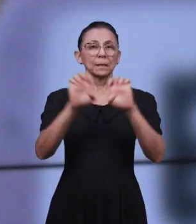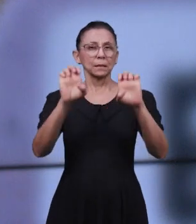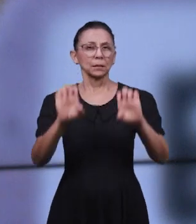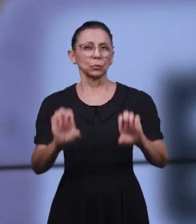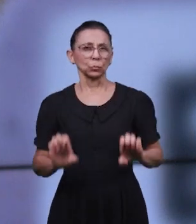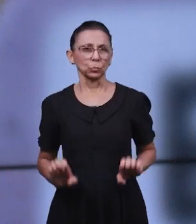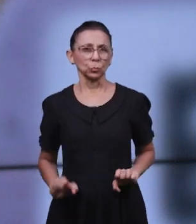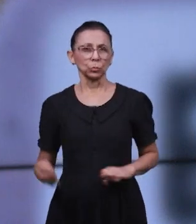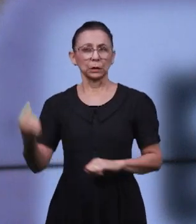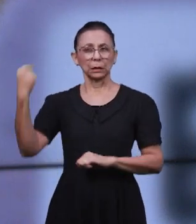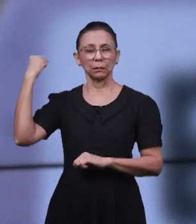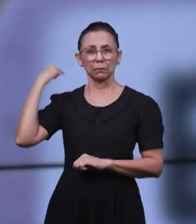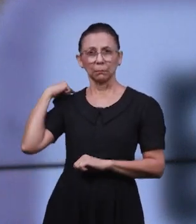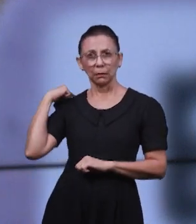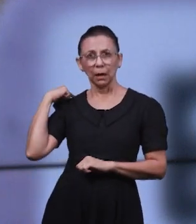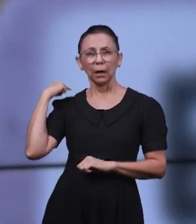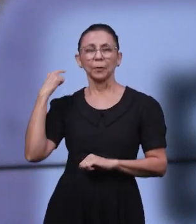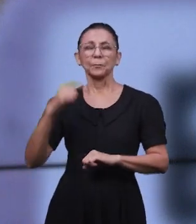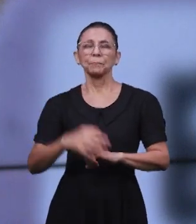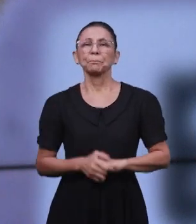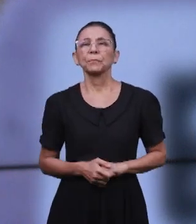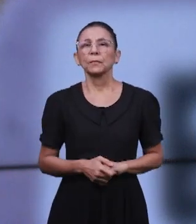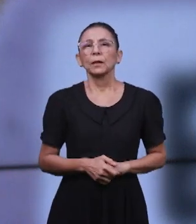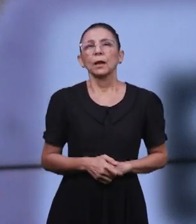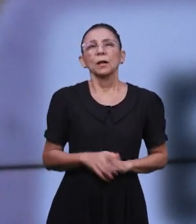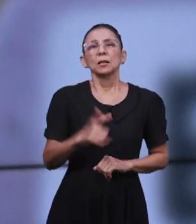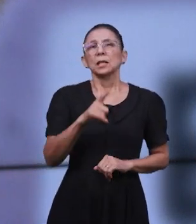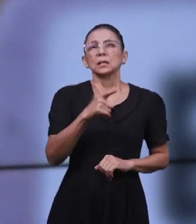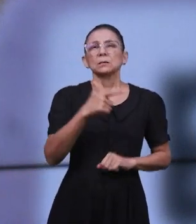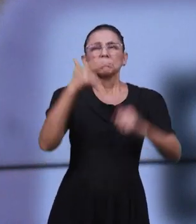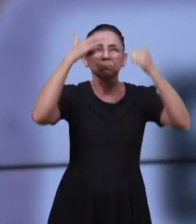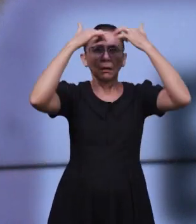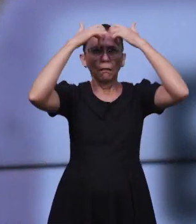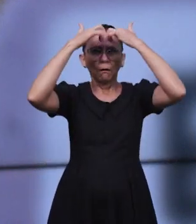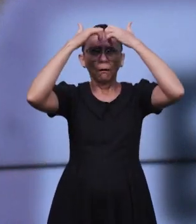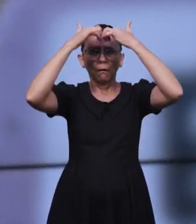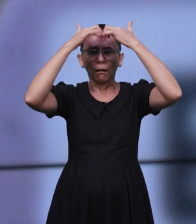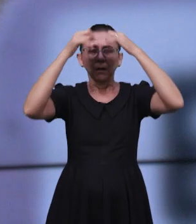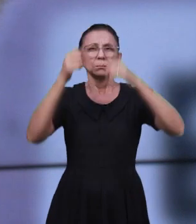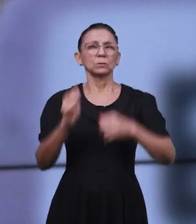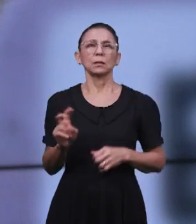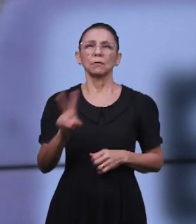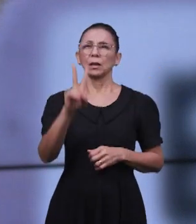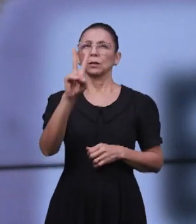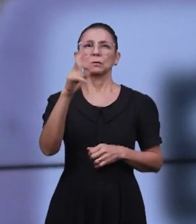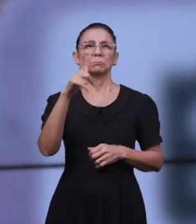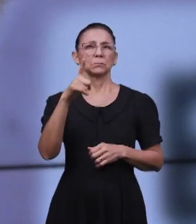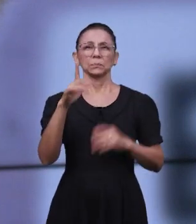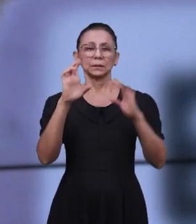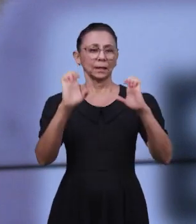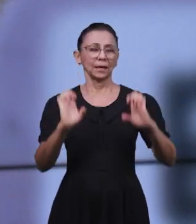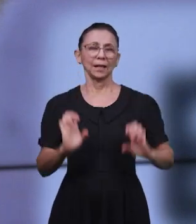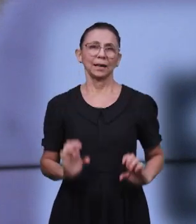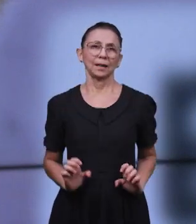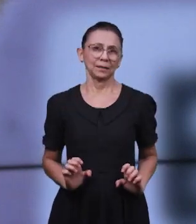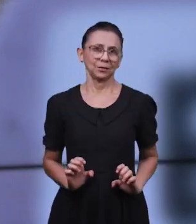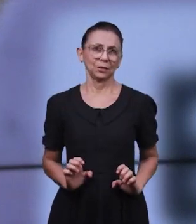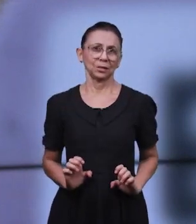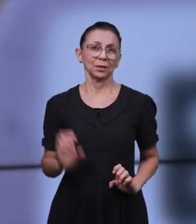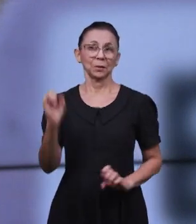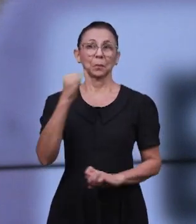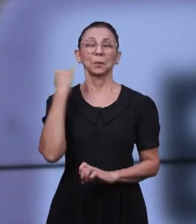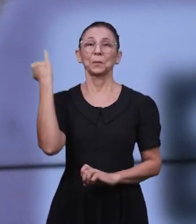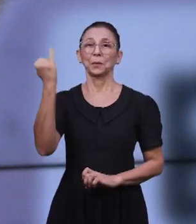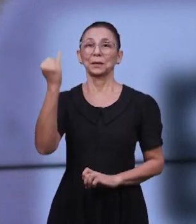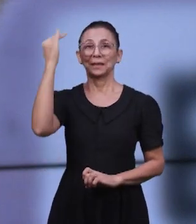psychique primitive, il n'existe pas encore de rationalité des valeurs et éthiques. Ce qui importe, c'est